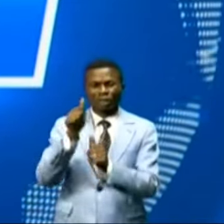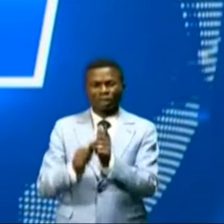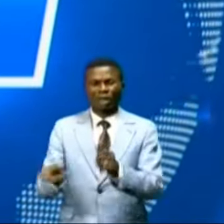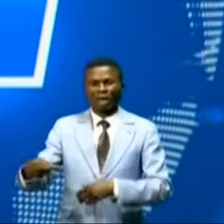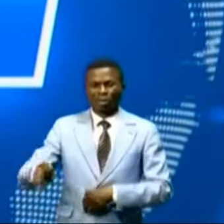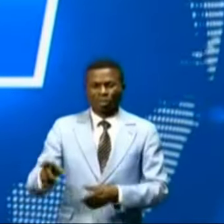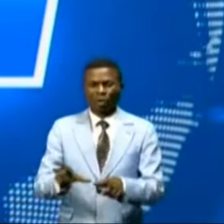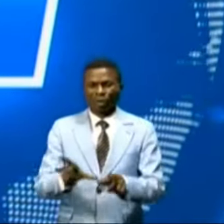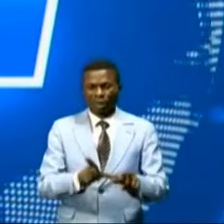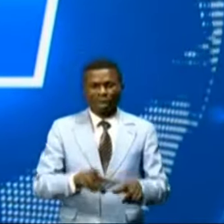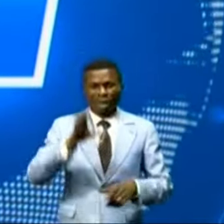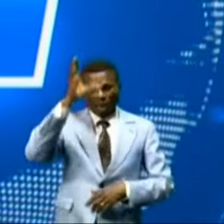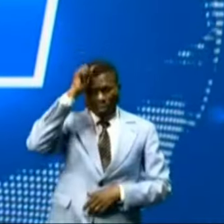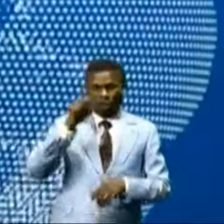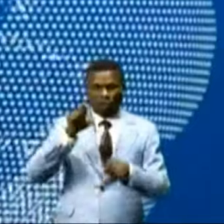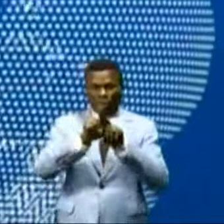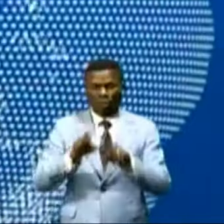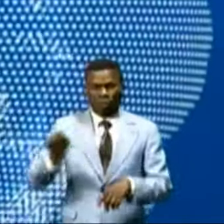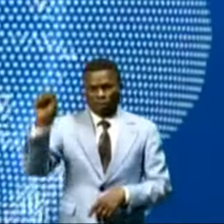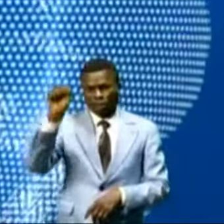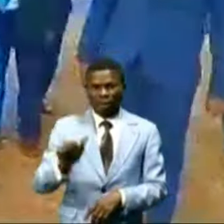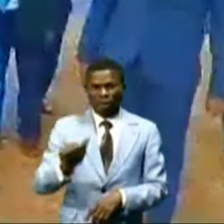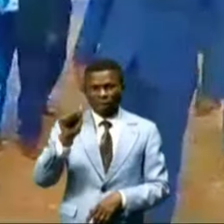Lualaba, Kwilu et Sankoro. Reportage.